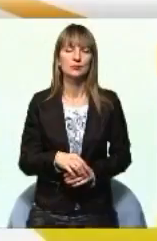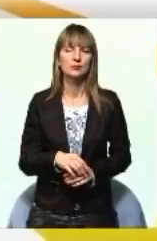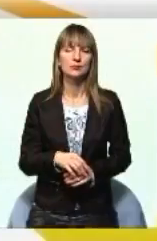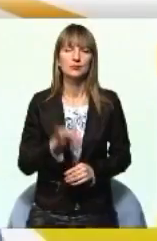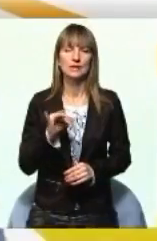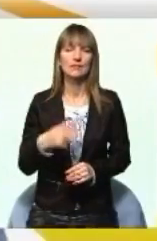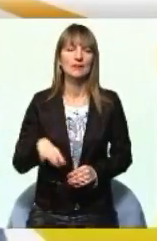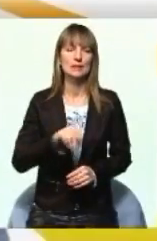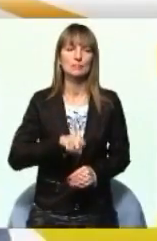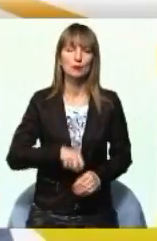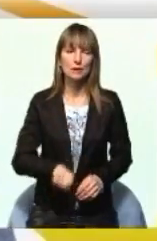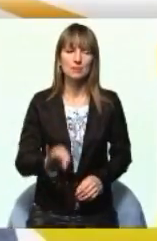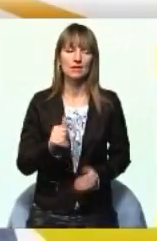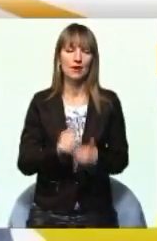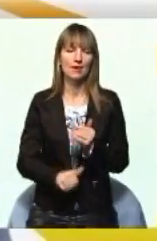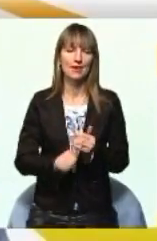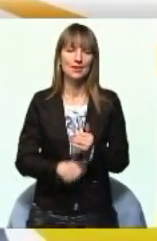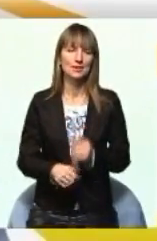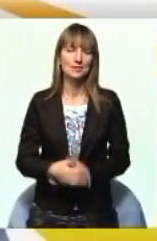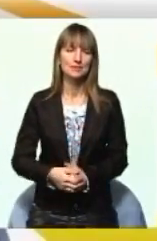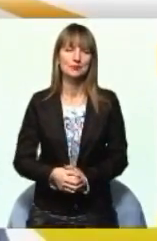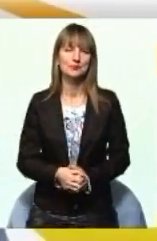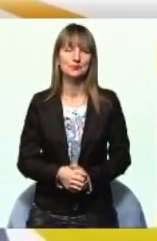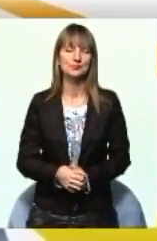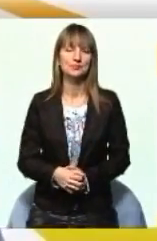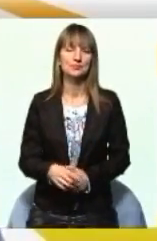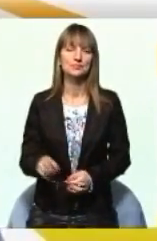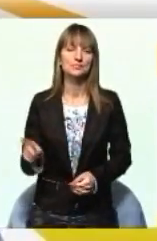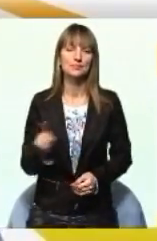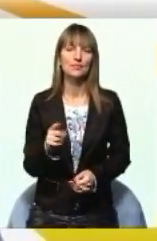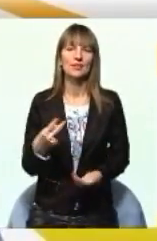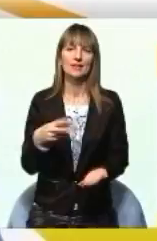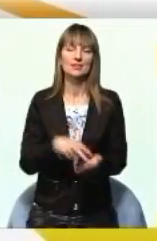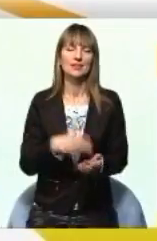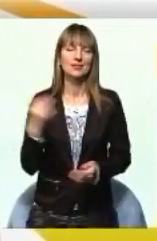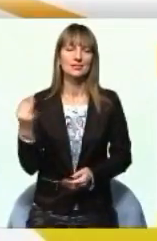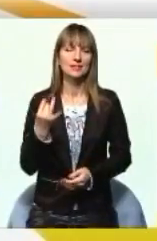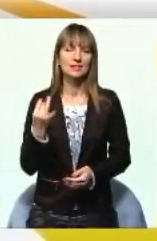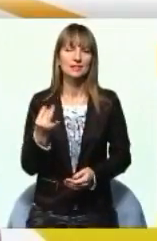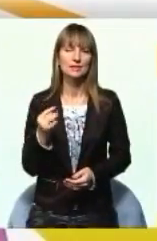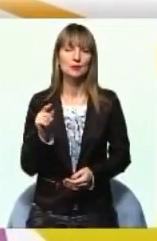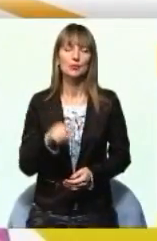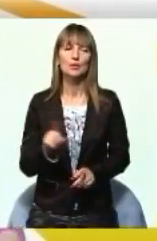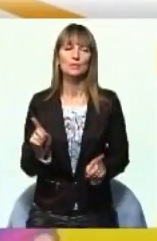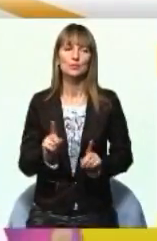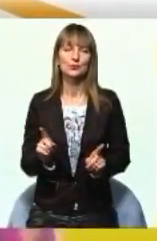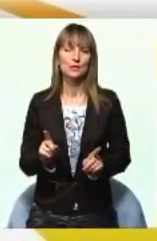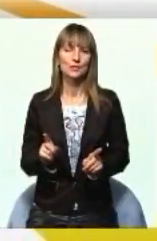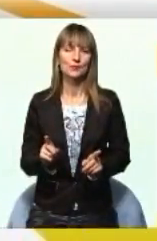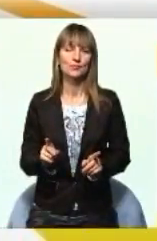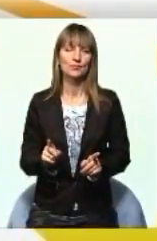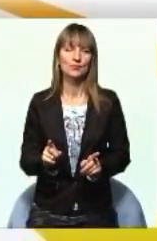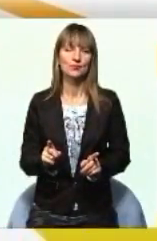и какает. А чем? Ну, чтобы интереснее, кажется. Потому что